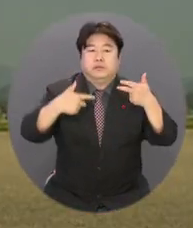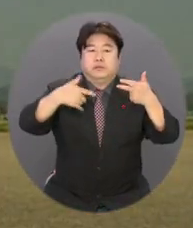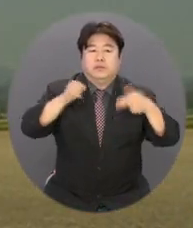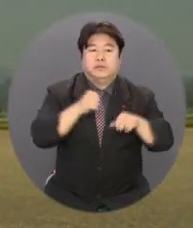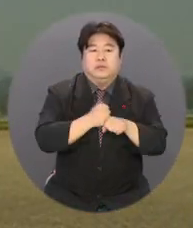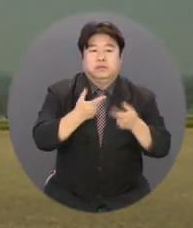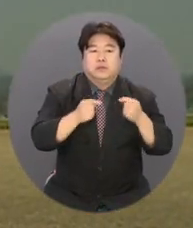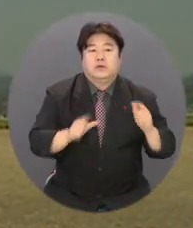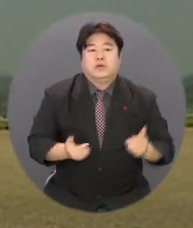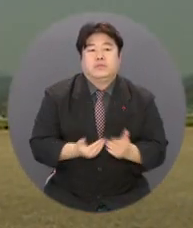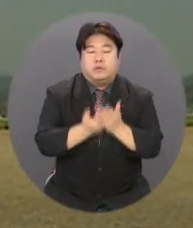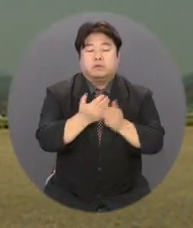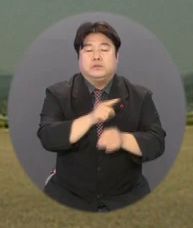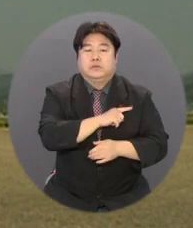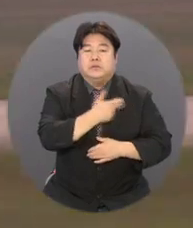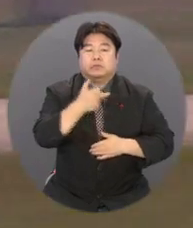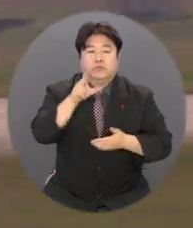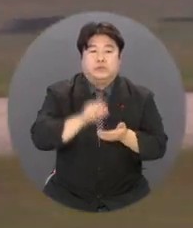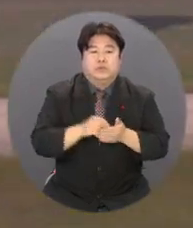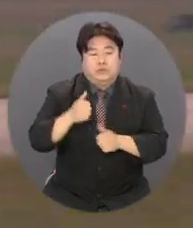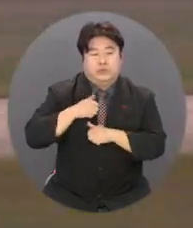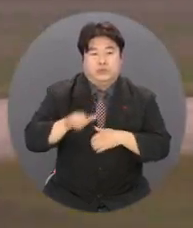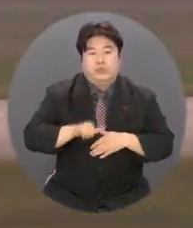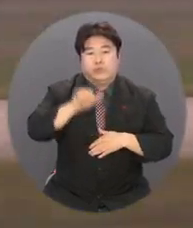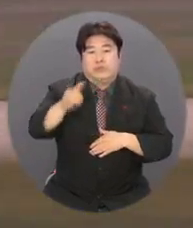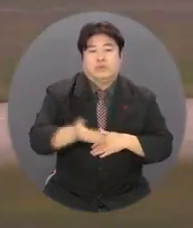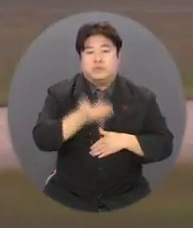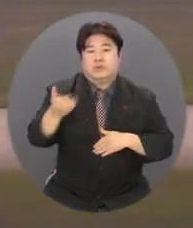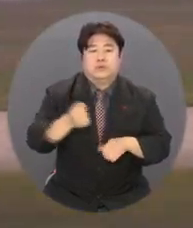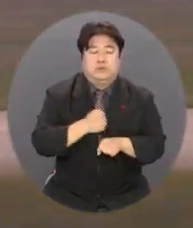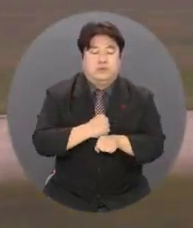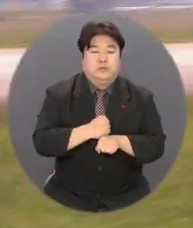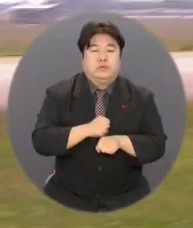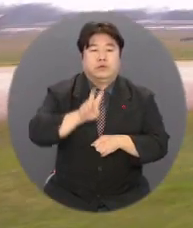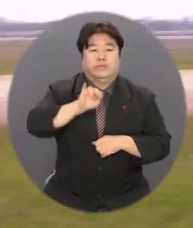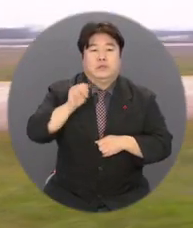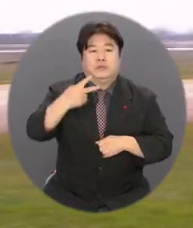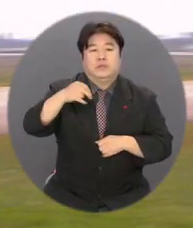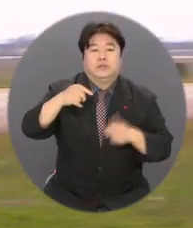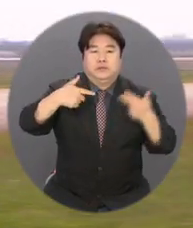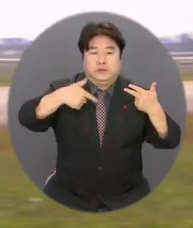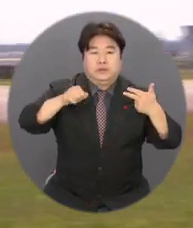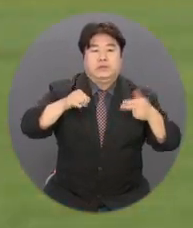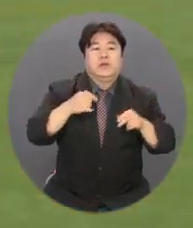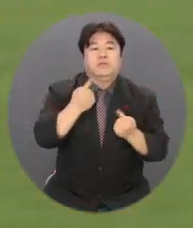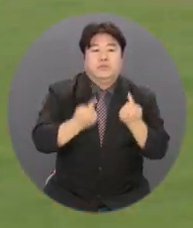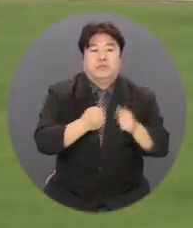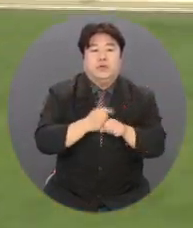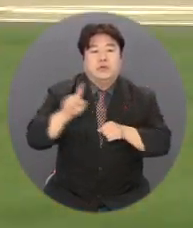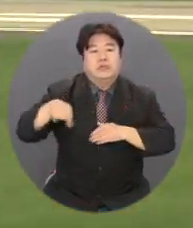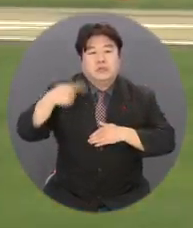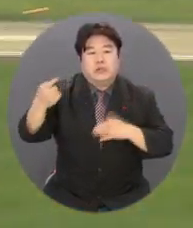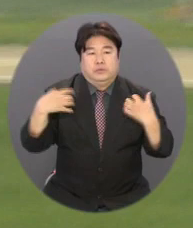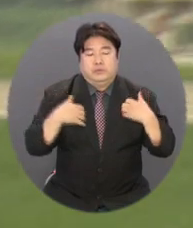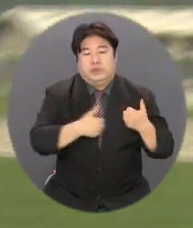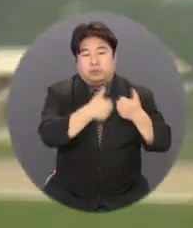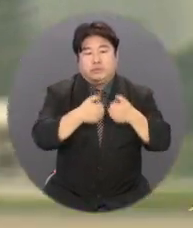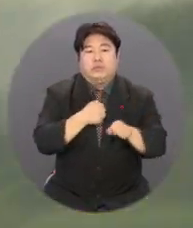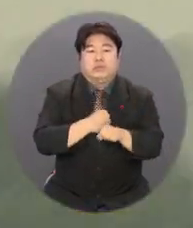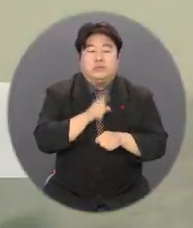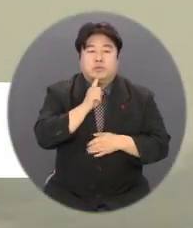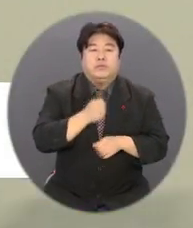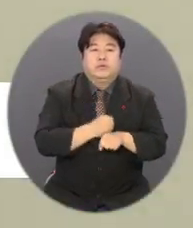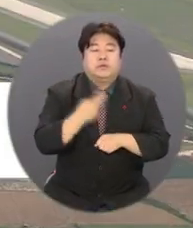최대 난제였던 군공항 이전 문제는 민선 7기보다는 차기 정부에서 논의하기로 했습니다. 지난 2018년